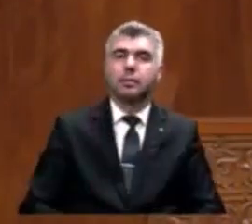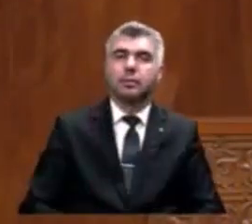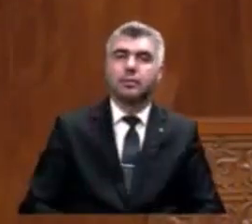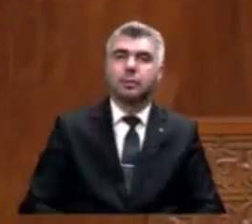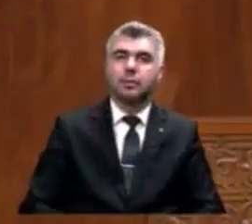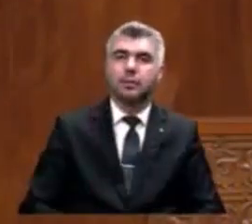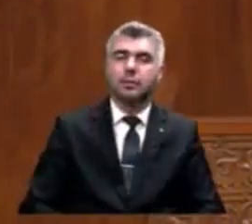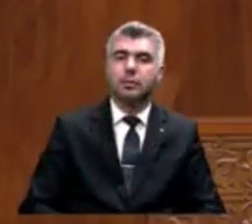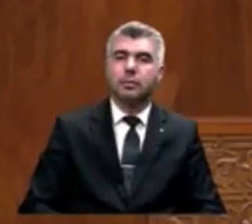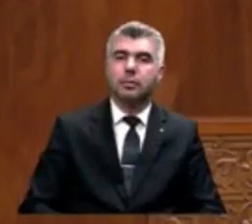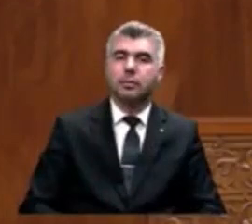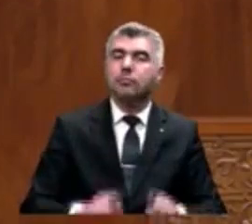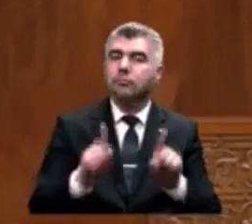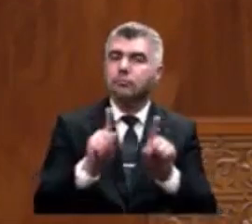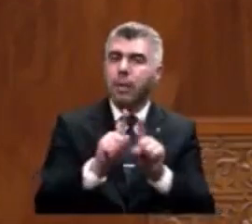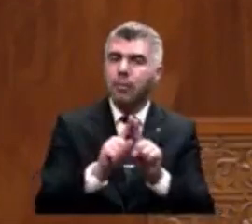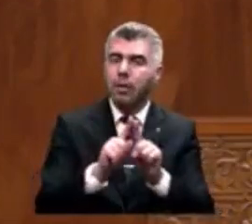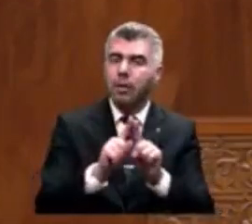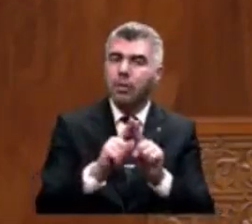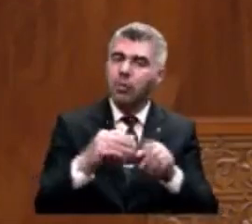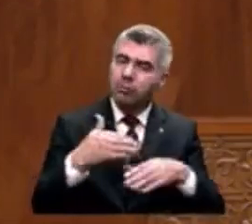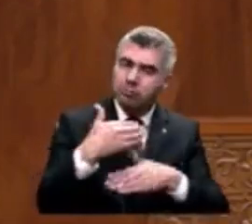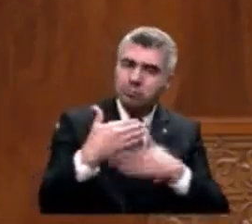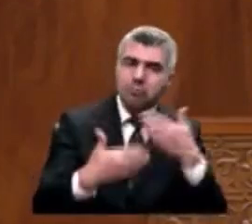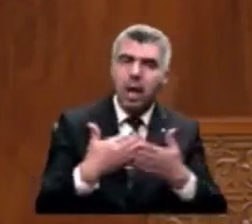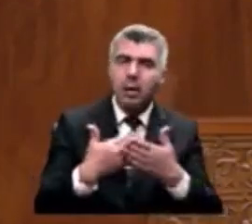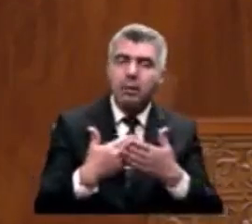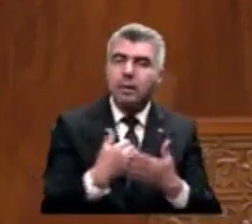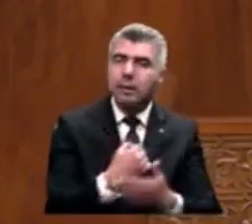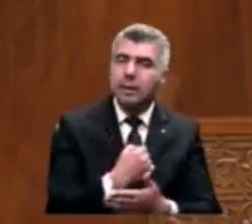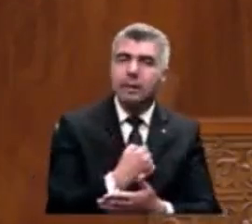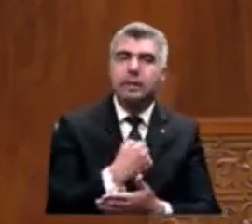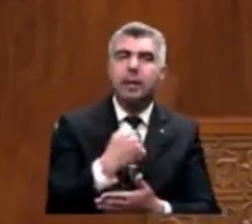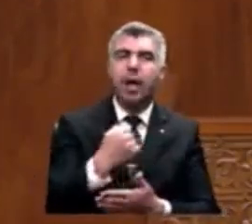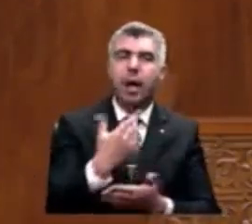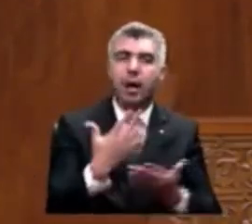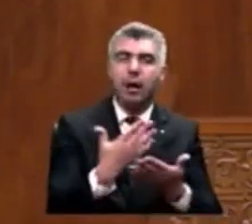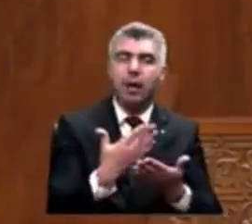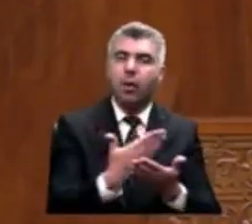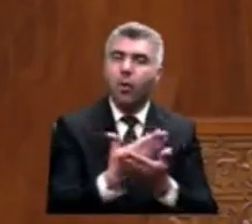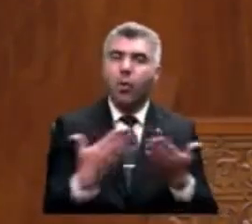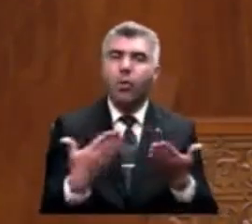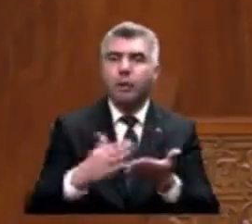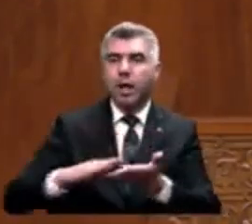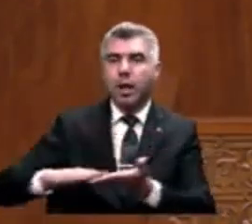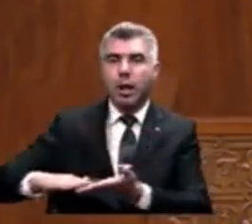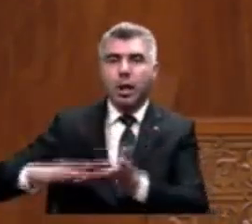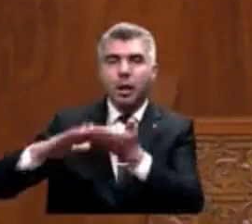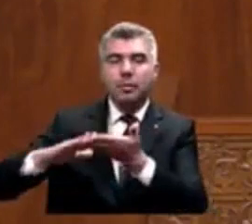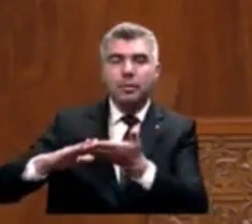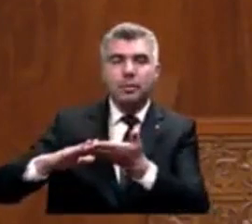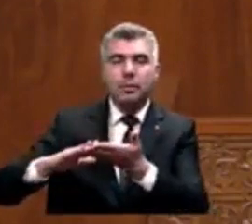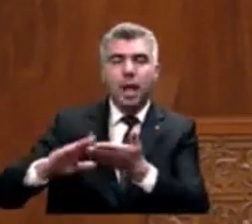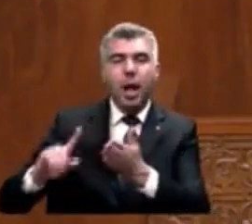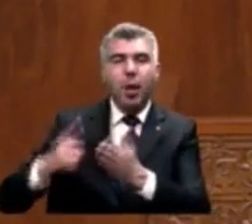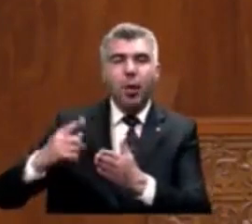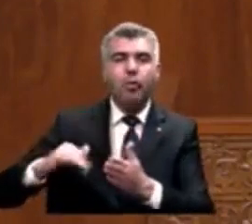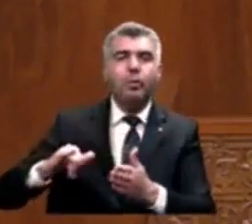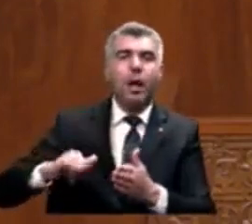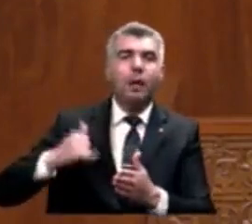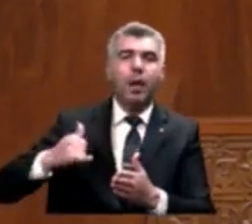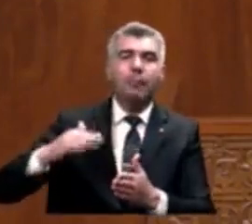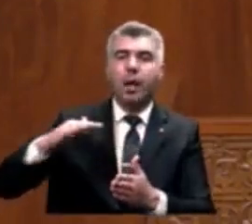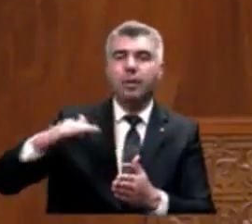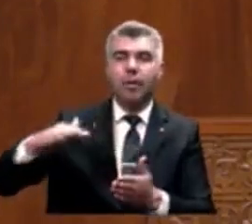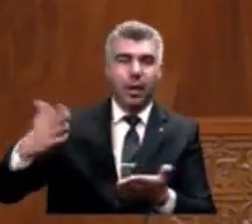وهاد ونمشيو في اتجاه الدفاع على المصلحة الفضلة ديال التلميذ. وهذا